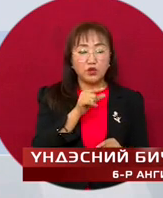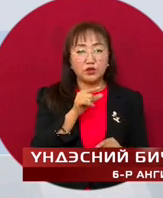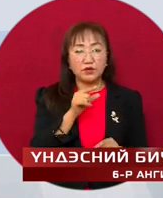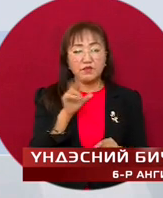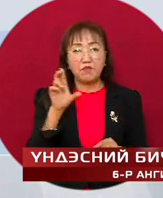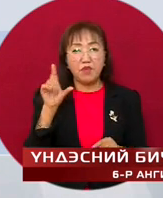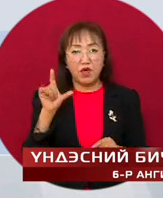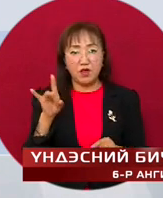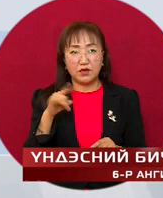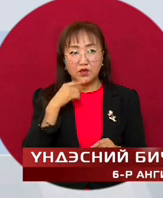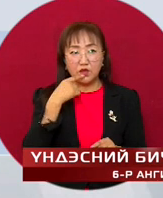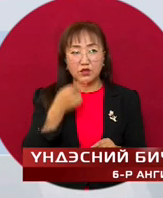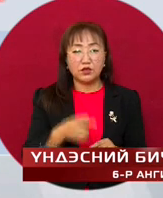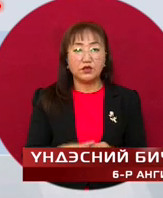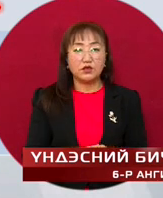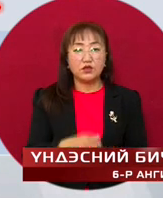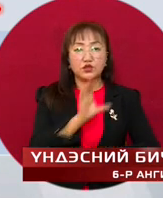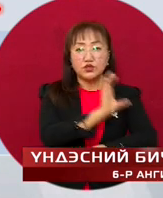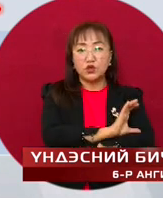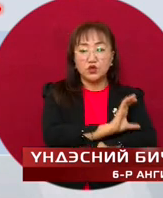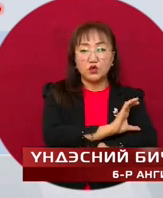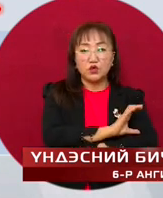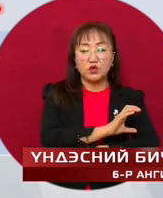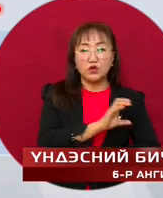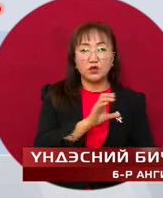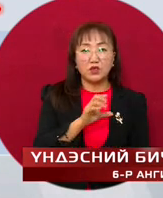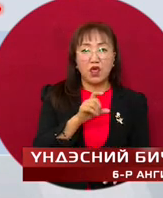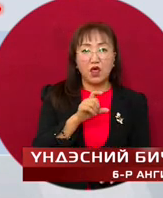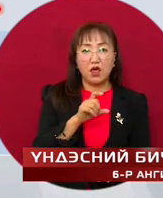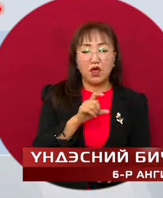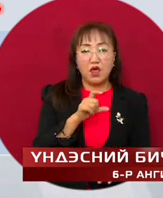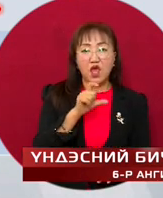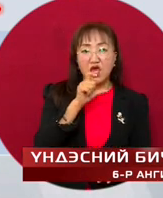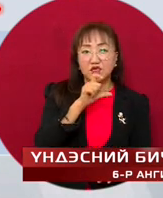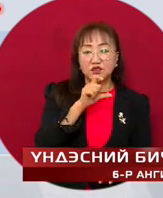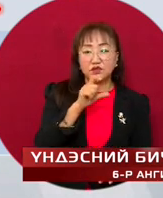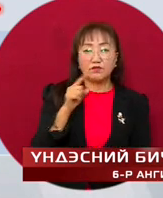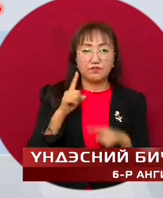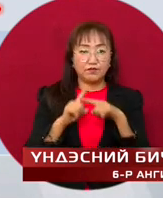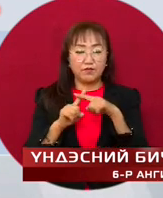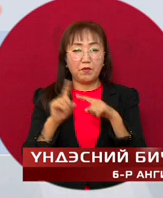За, сургууль гэдэг үг ихшгээр төгссөн учраас бар нөхцөлийг залгаж байна.